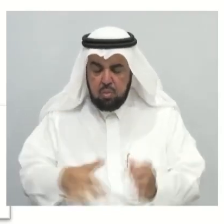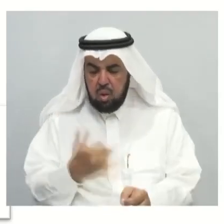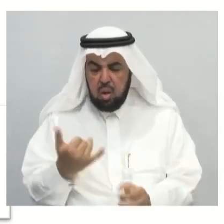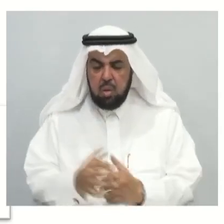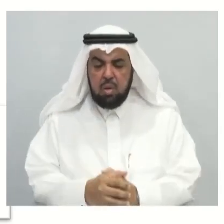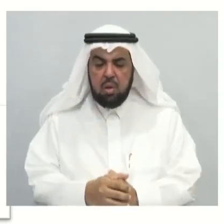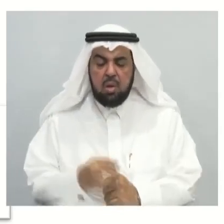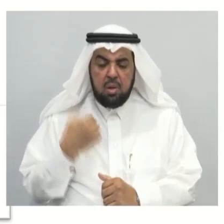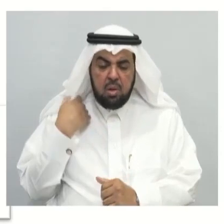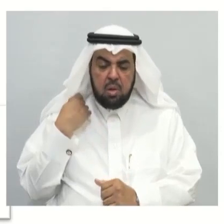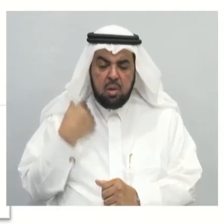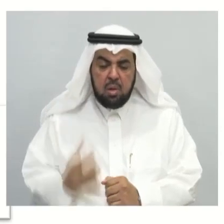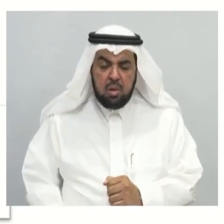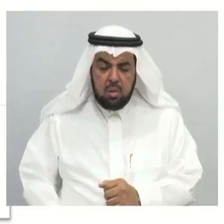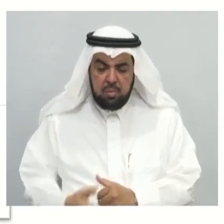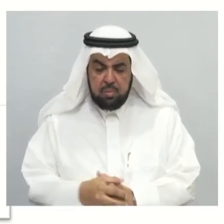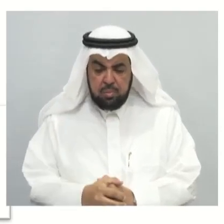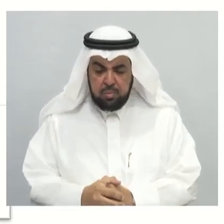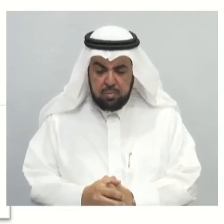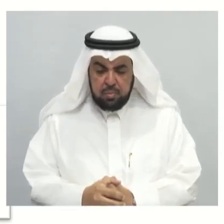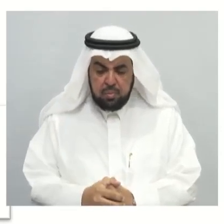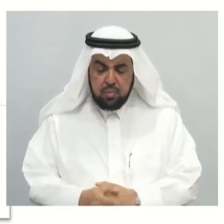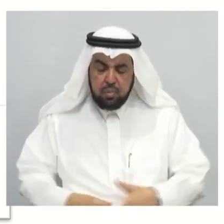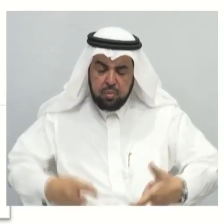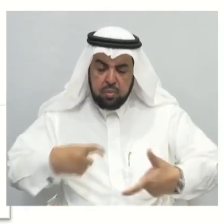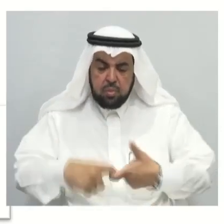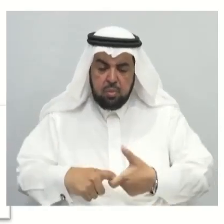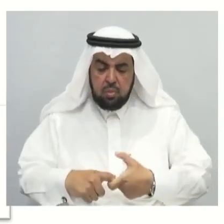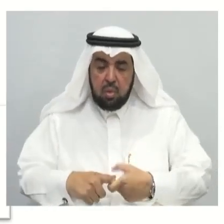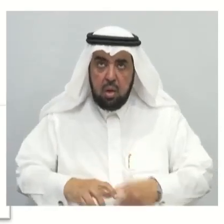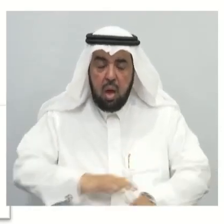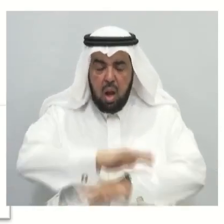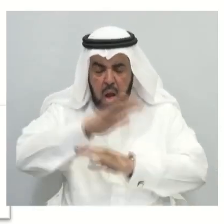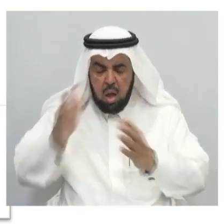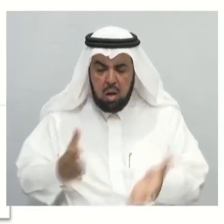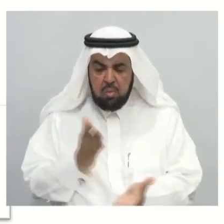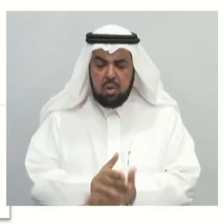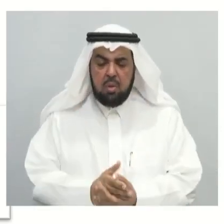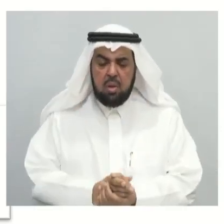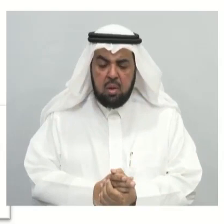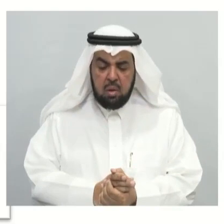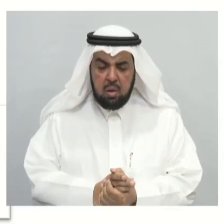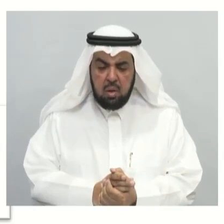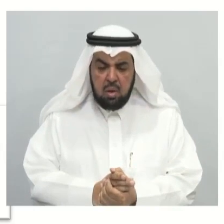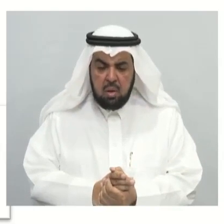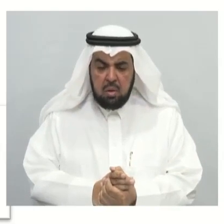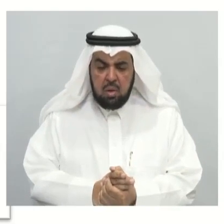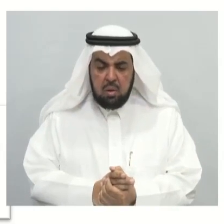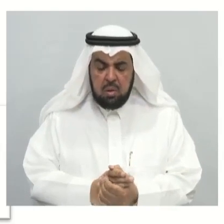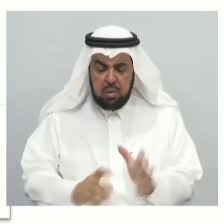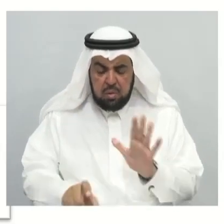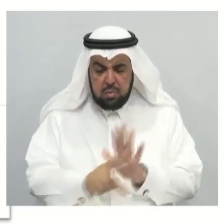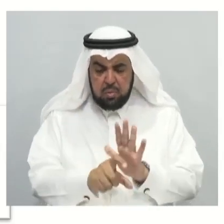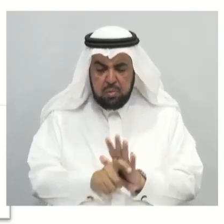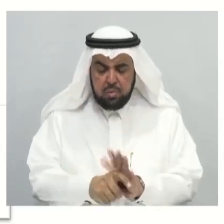العربيه ايضا رابطه العالم الاسلامي ونشاهد شعار كل من